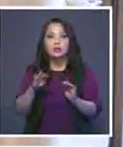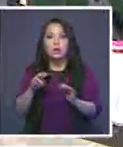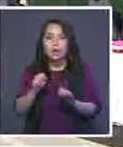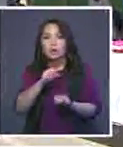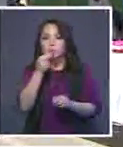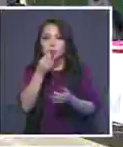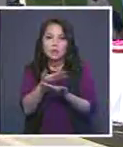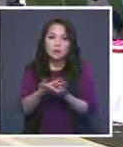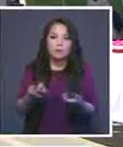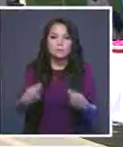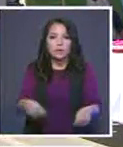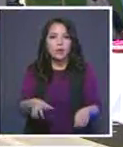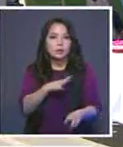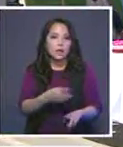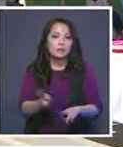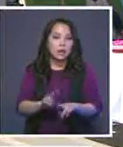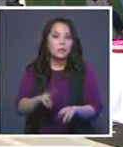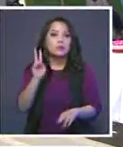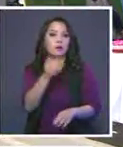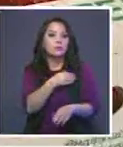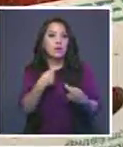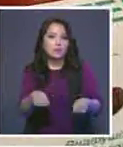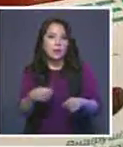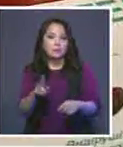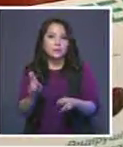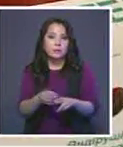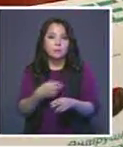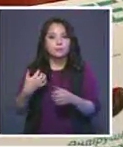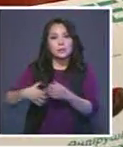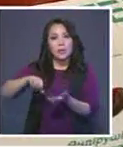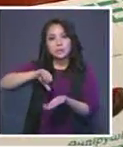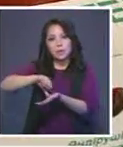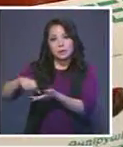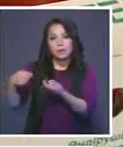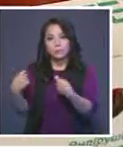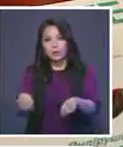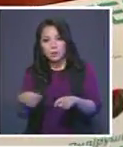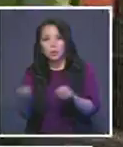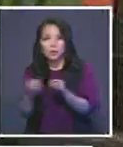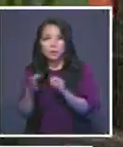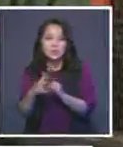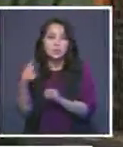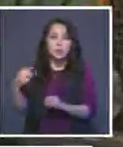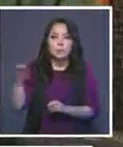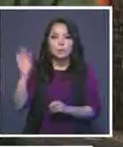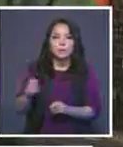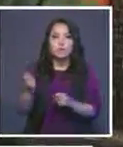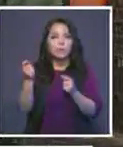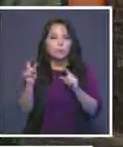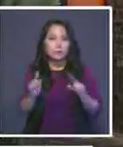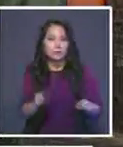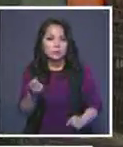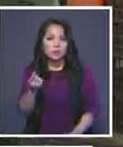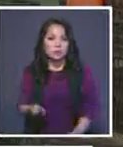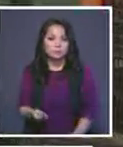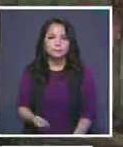тауары сатылған. Жергілікті тауар өндірушілер өндірген өнімін делдалсыз сату есебінен бағалар нарықтағыдан 15-20 пайызға төмен